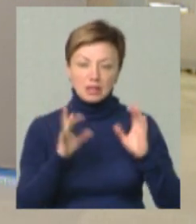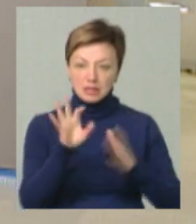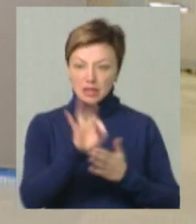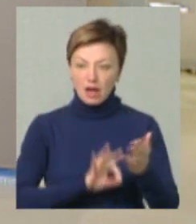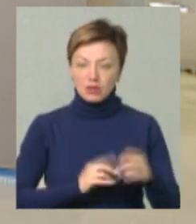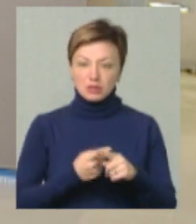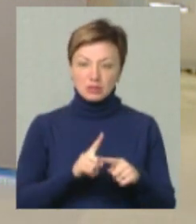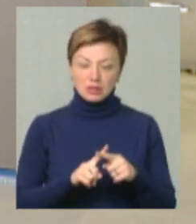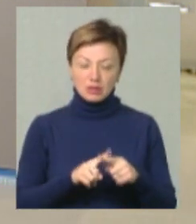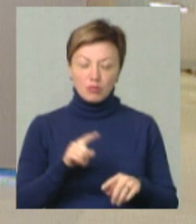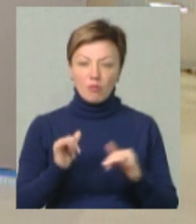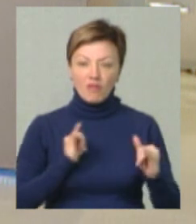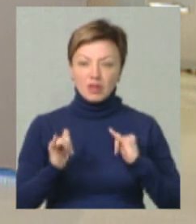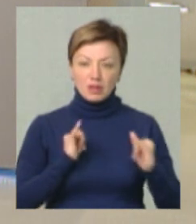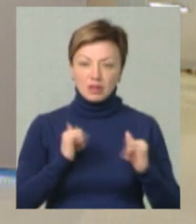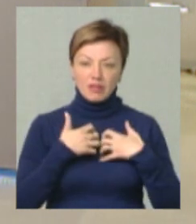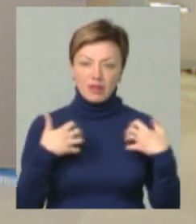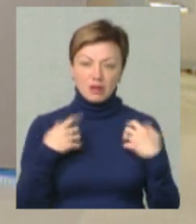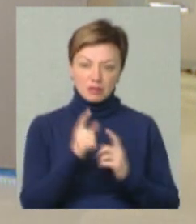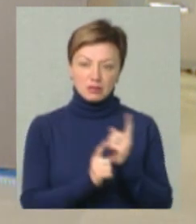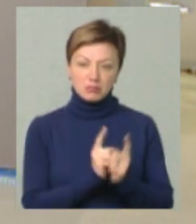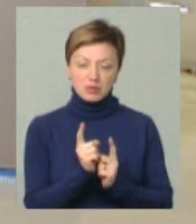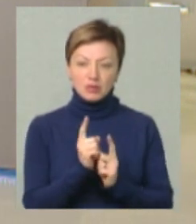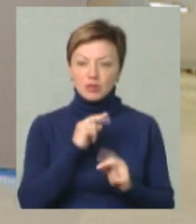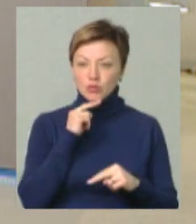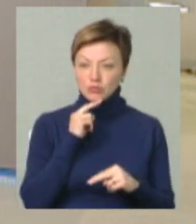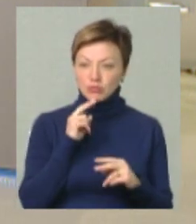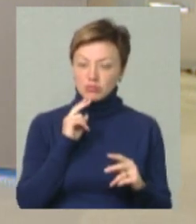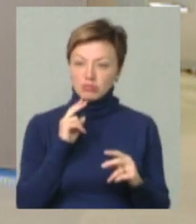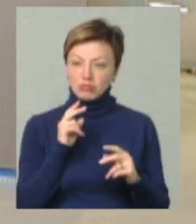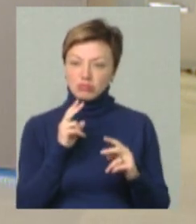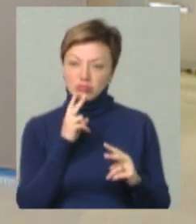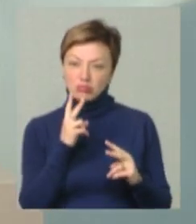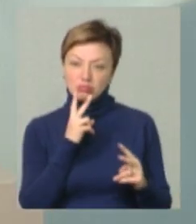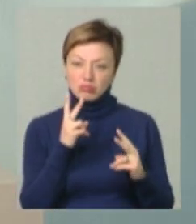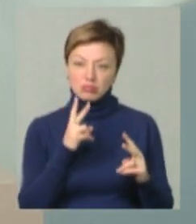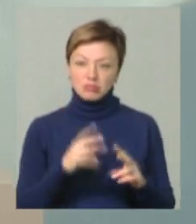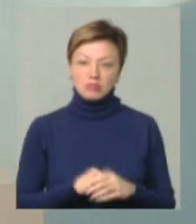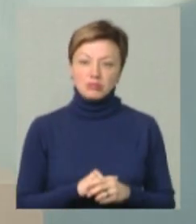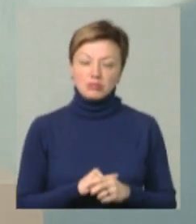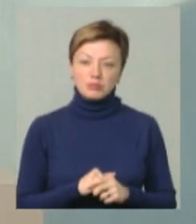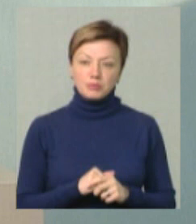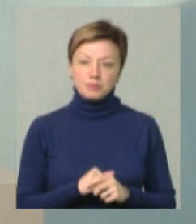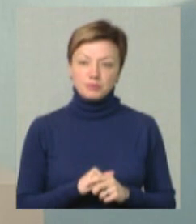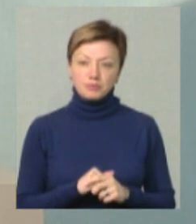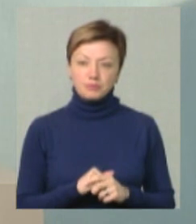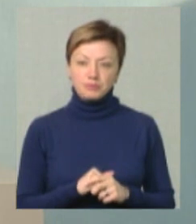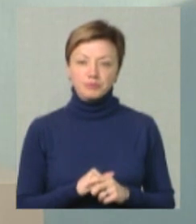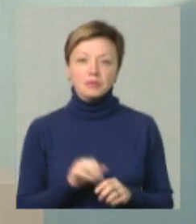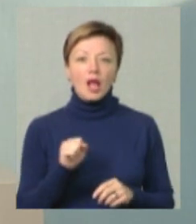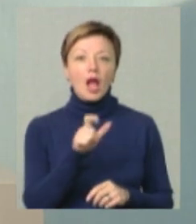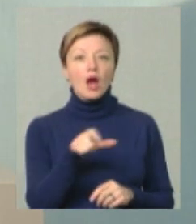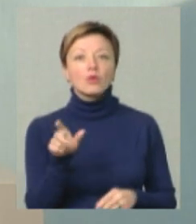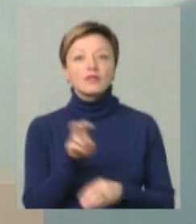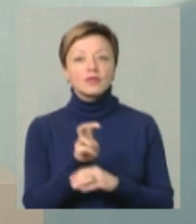зразу це от таке поведінка трошечки міняється. Вже насторожені вони стають, всі тварини. А те, що стосується